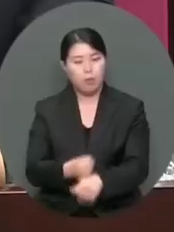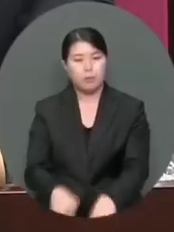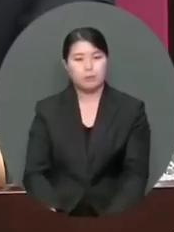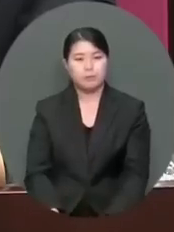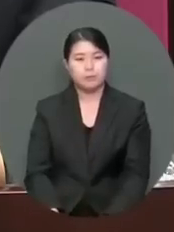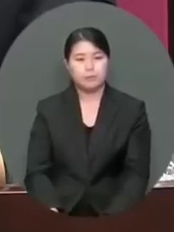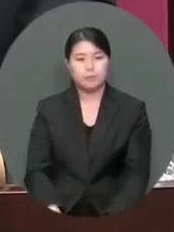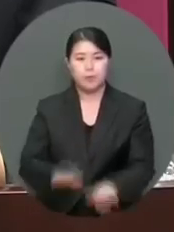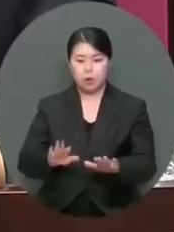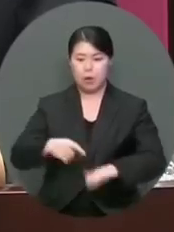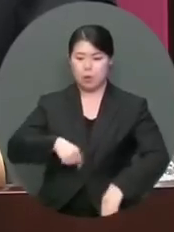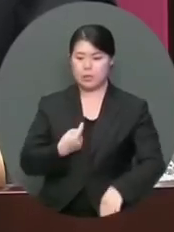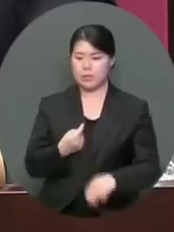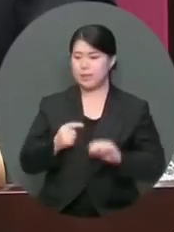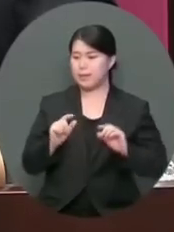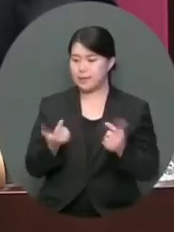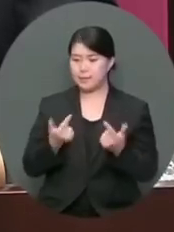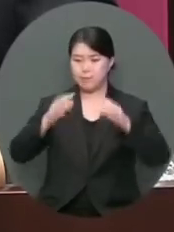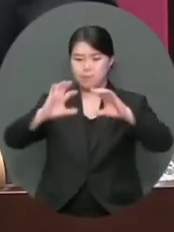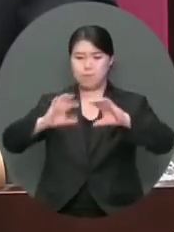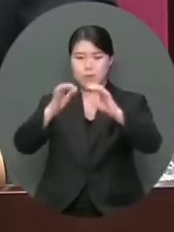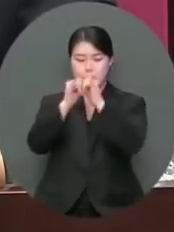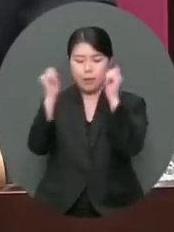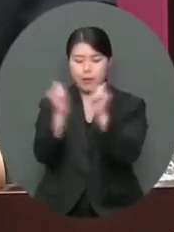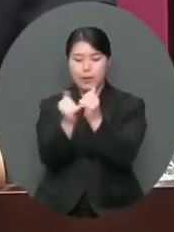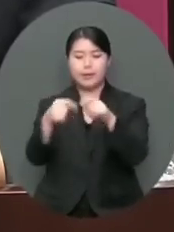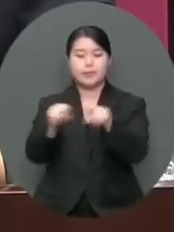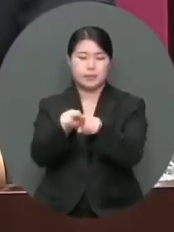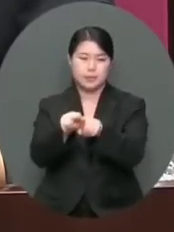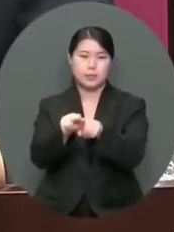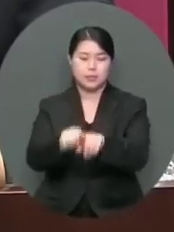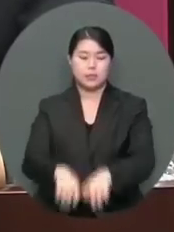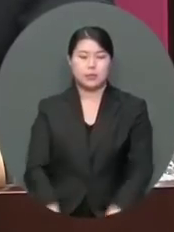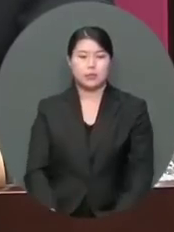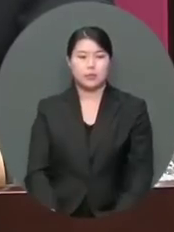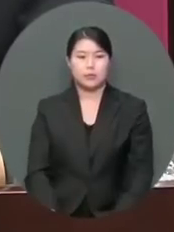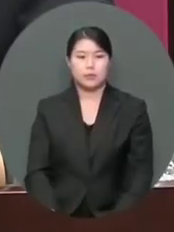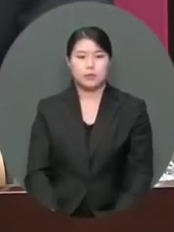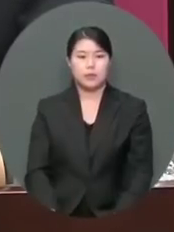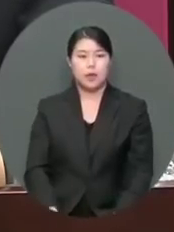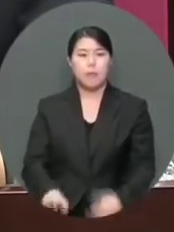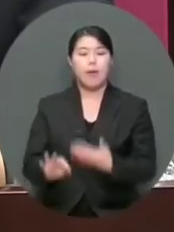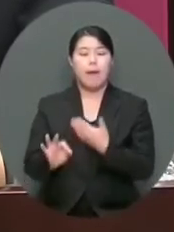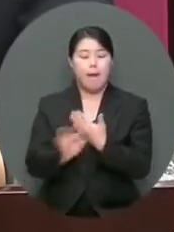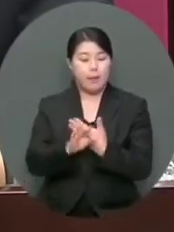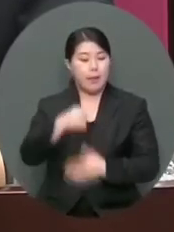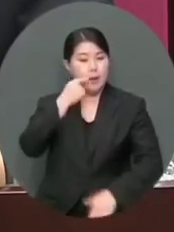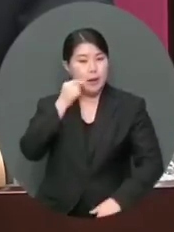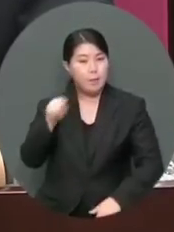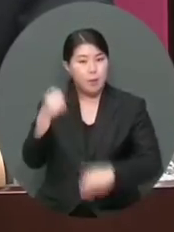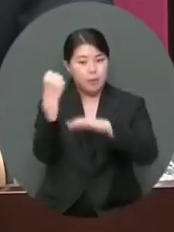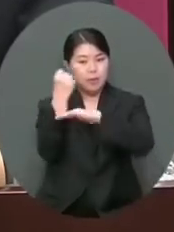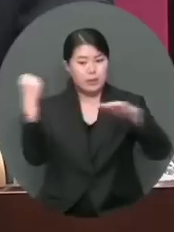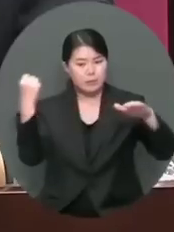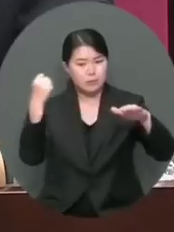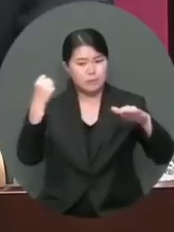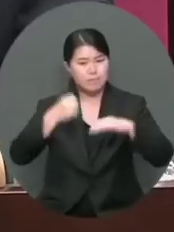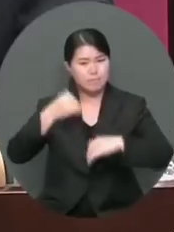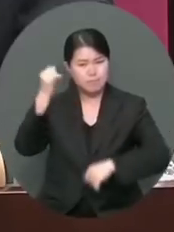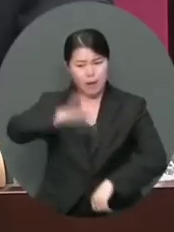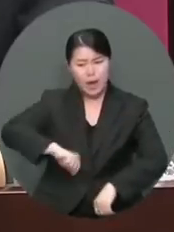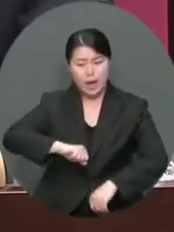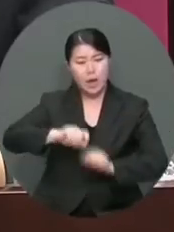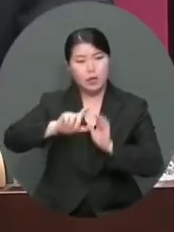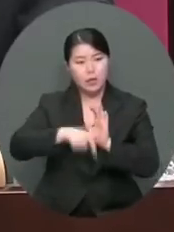우리 혼자 하는 것이 아니고 국제사회와 힘을 합쳐서 하는 겁니다. 만약에 일본이 그 기준을 지키지 않는다면